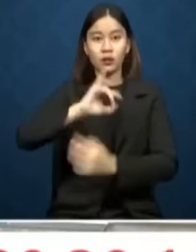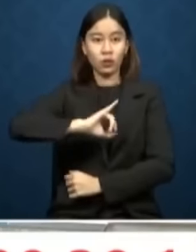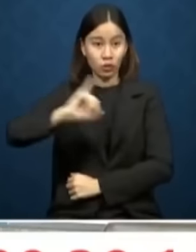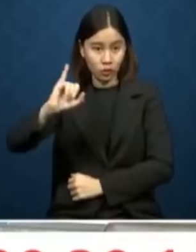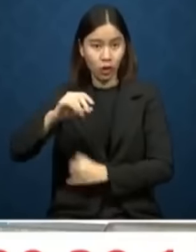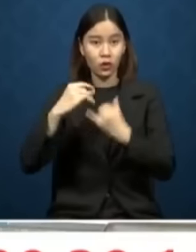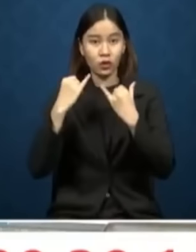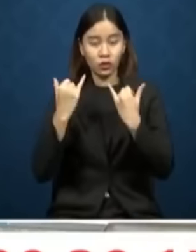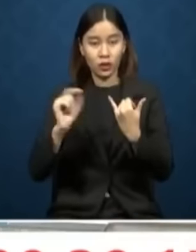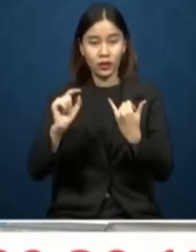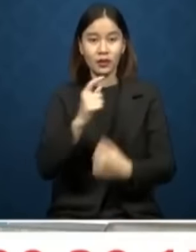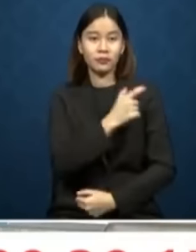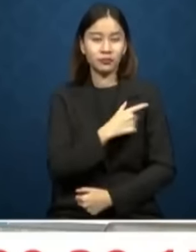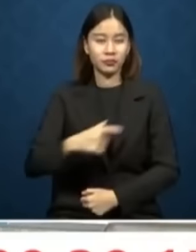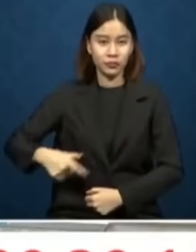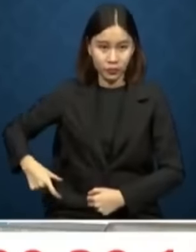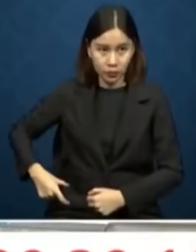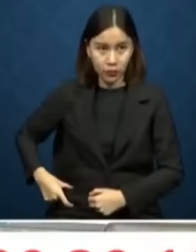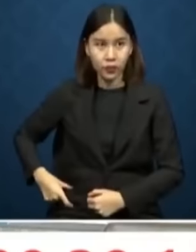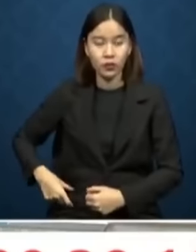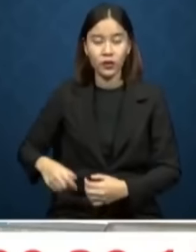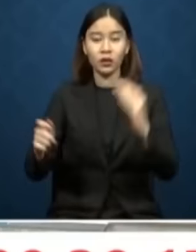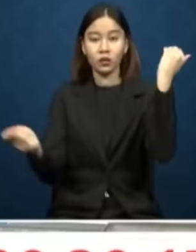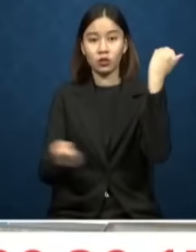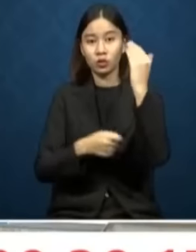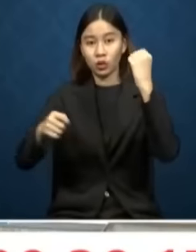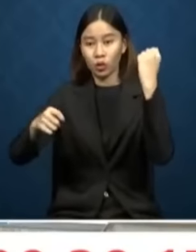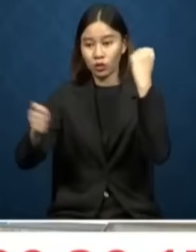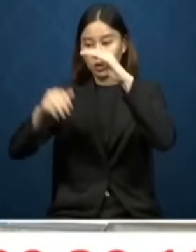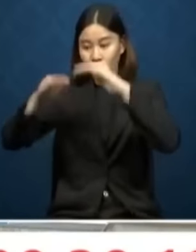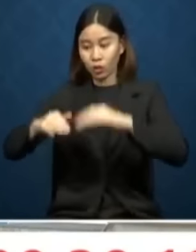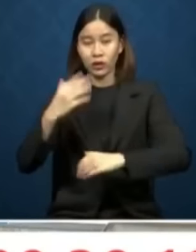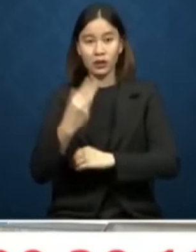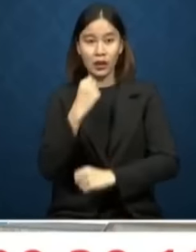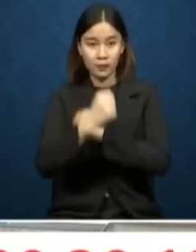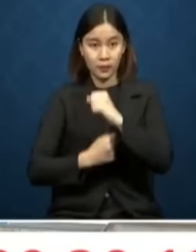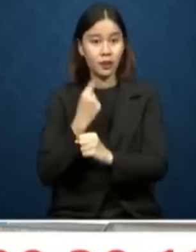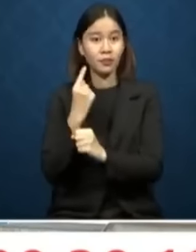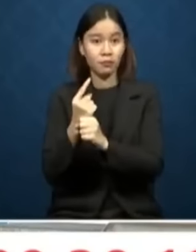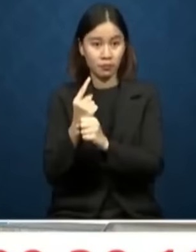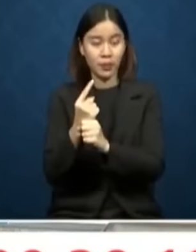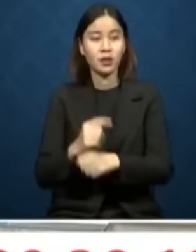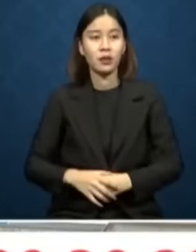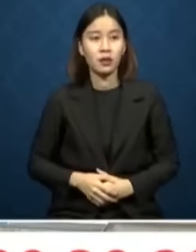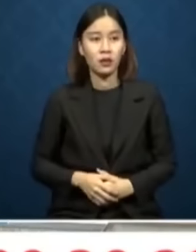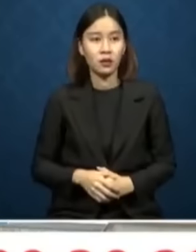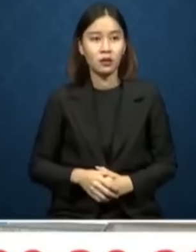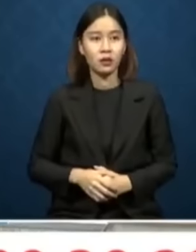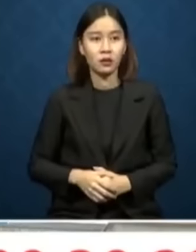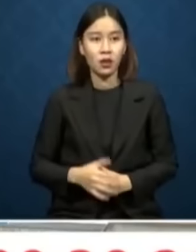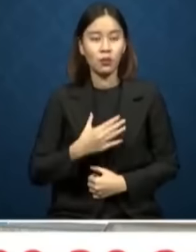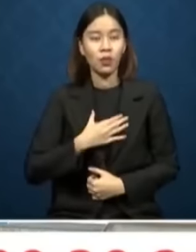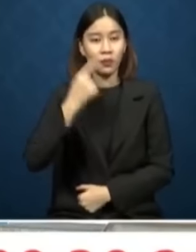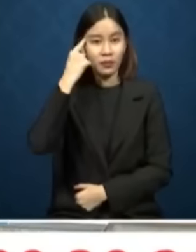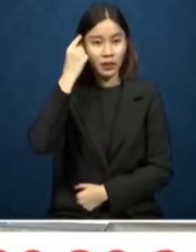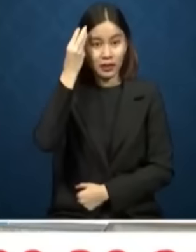ก็ได้รับพระมหากรุณาธิคุณลดโทษเหลือ1ปีนะครับเพราะฉะนั้นสิ่งที่ผมคิ